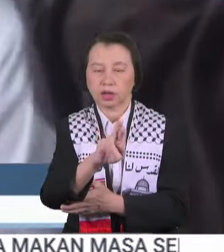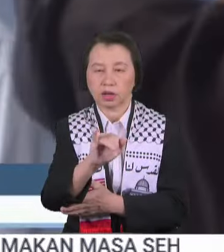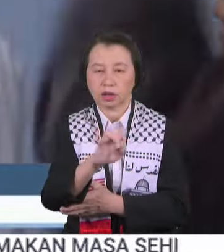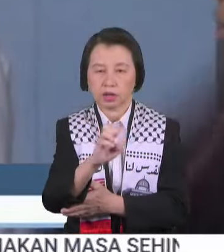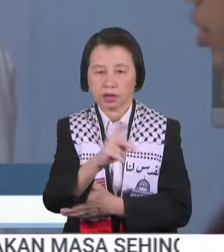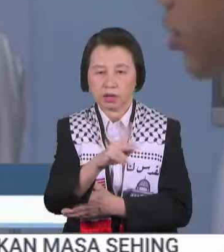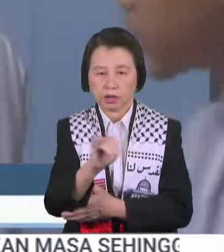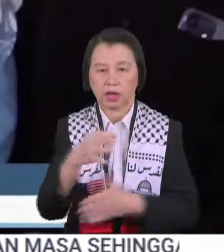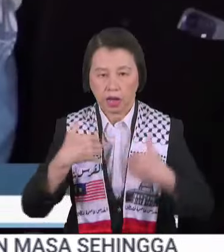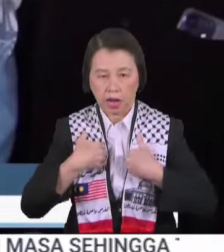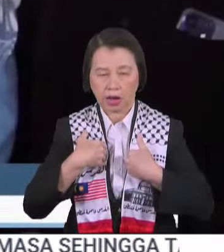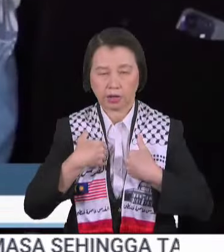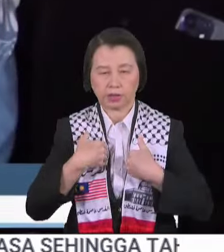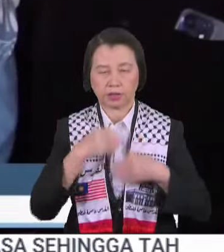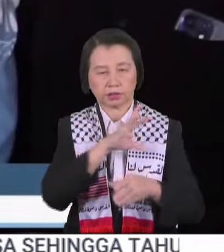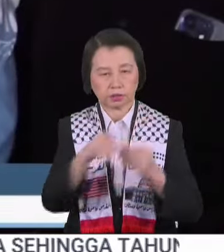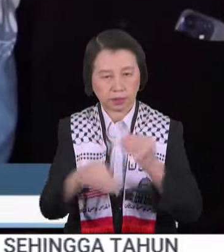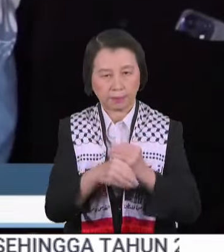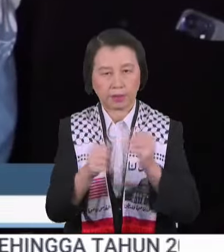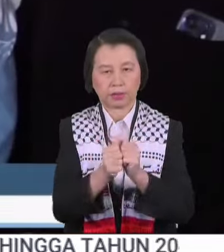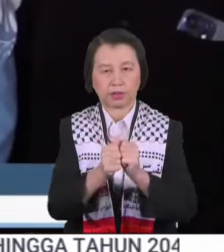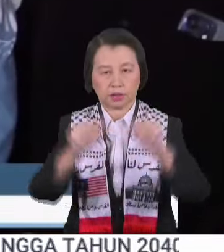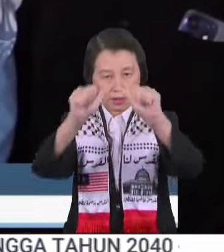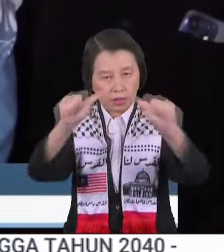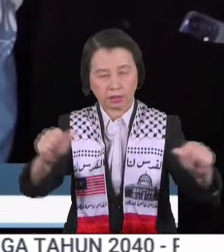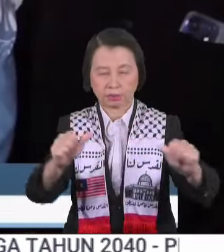dengan kemudahan asrama. Kita